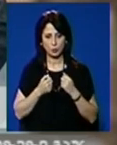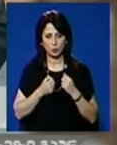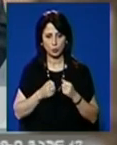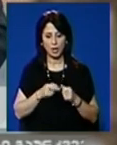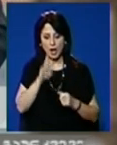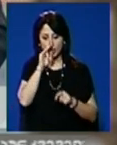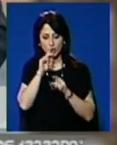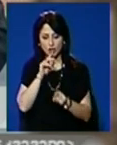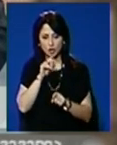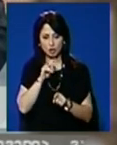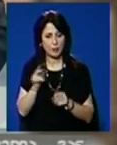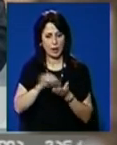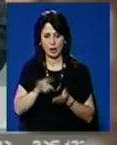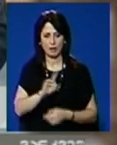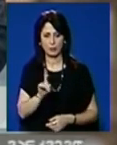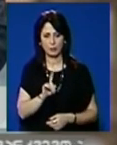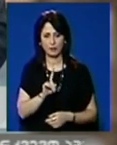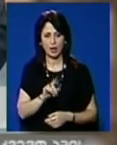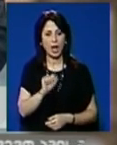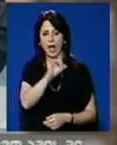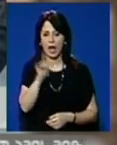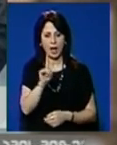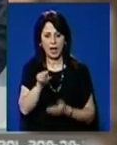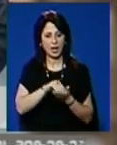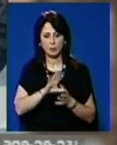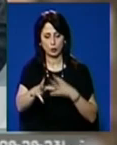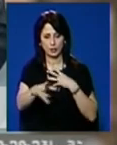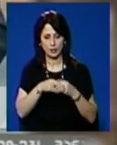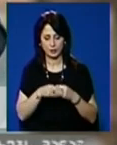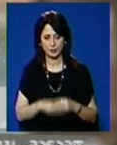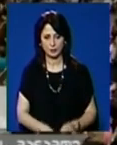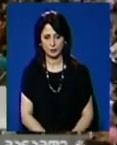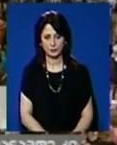ხოლო დაშვებული შეცდომები აღარ გავიმეორო. აღარ გავიმეოროთ ერთად.